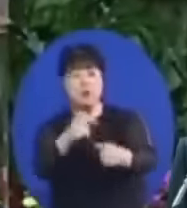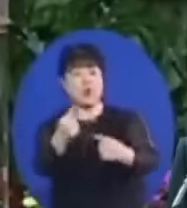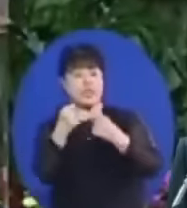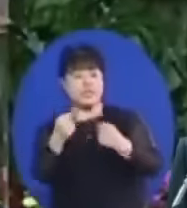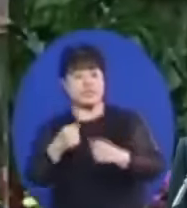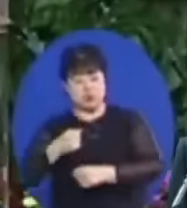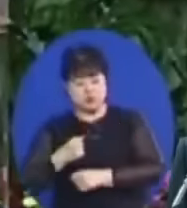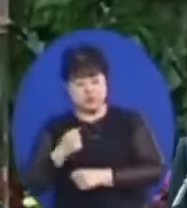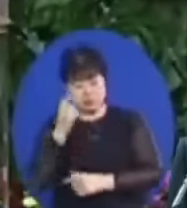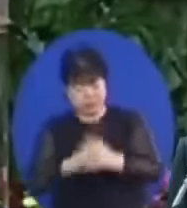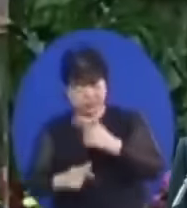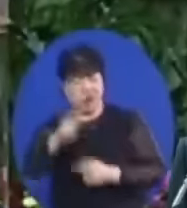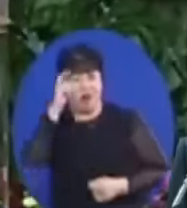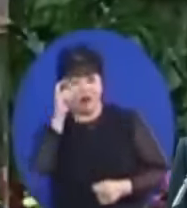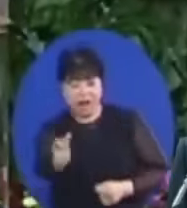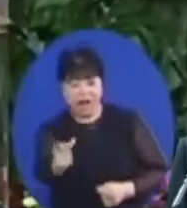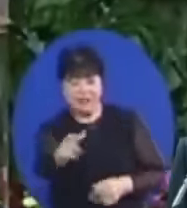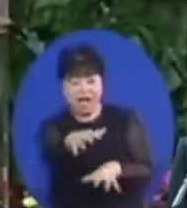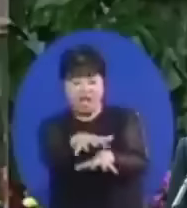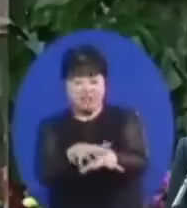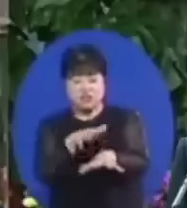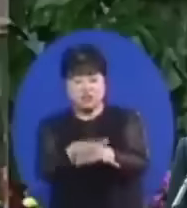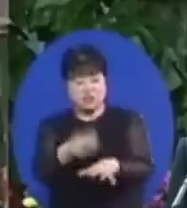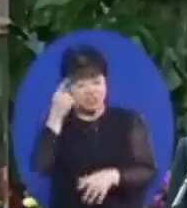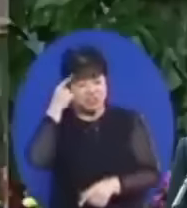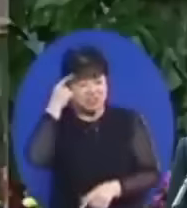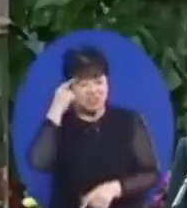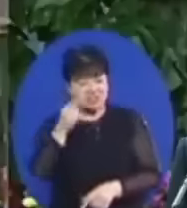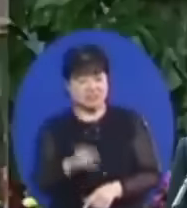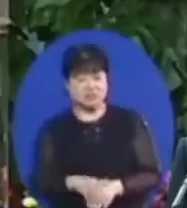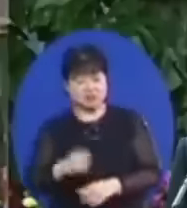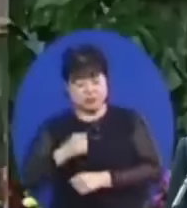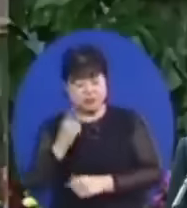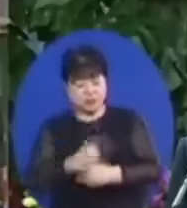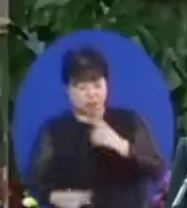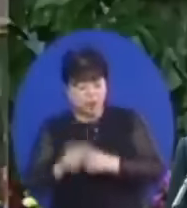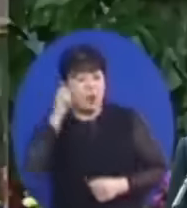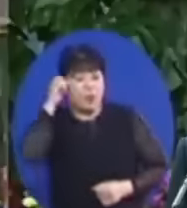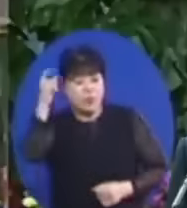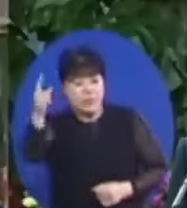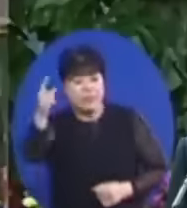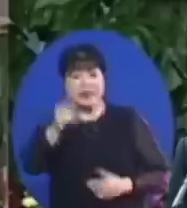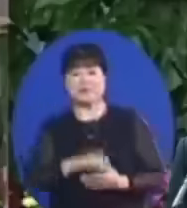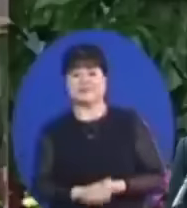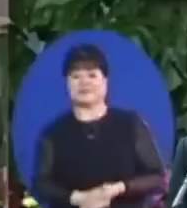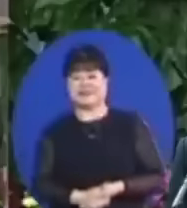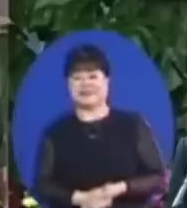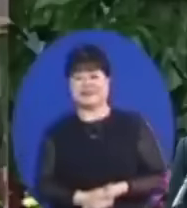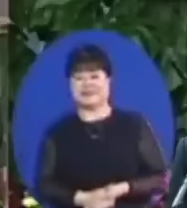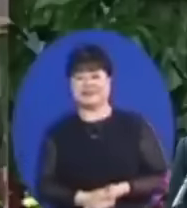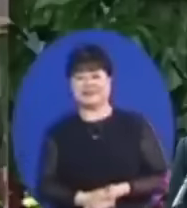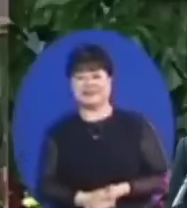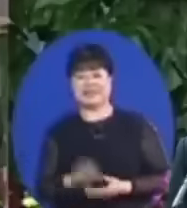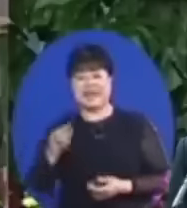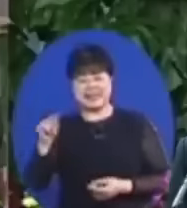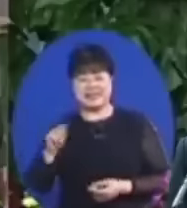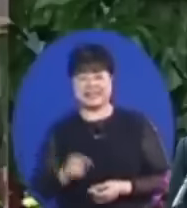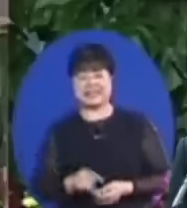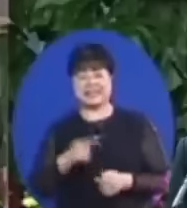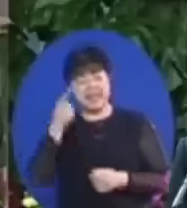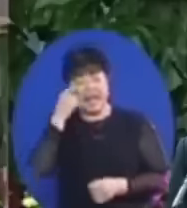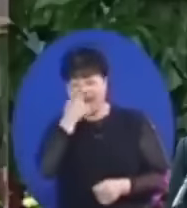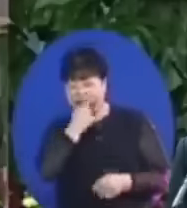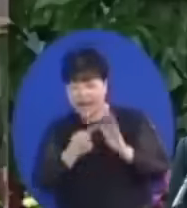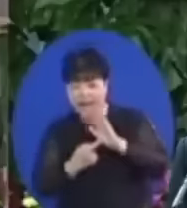힘은 군사력보다 강합니다. 조직적인 정신력은 조직적인 군사력보다 위대합니다라고 말하는 것입니다. 간디의 그